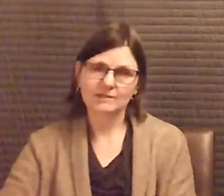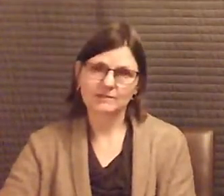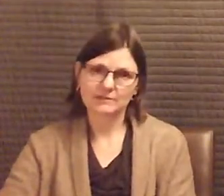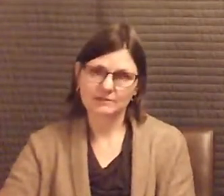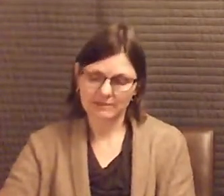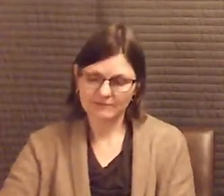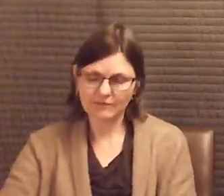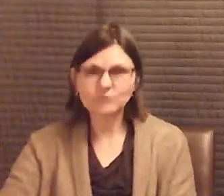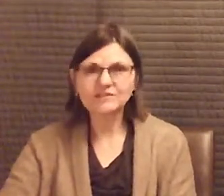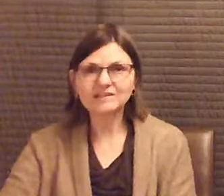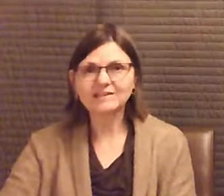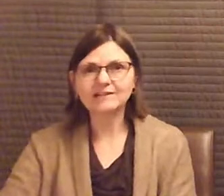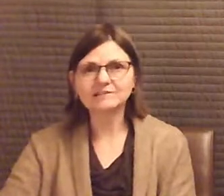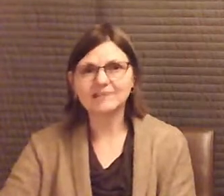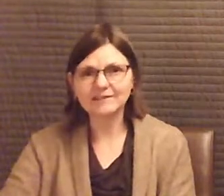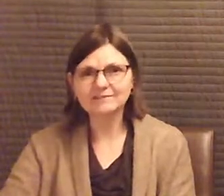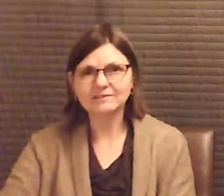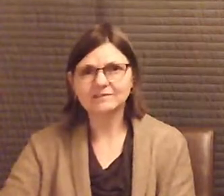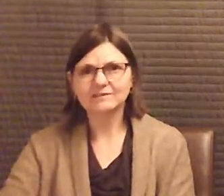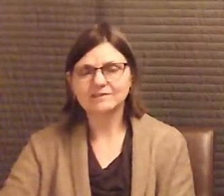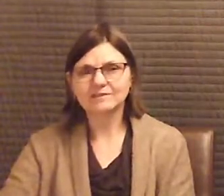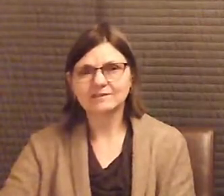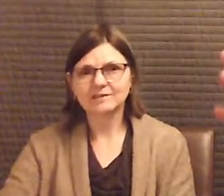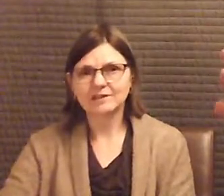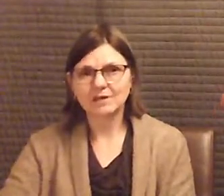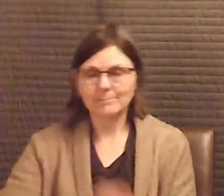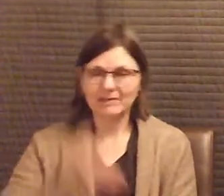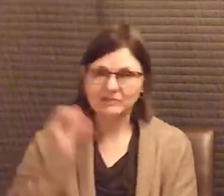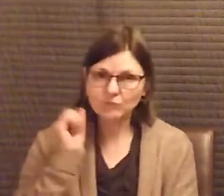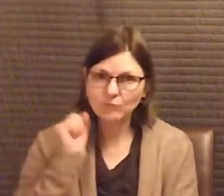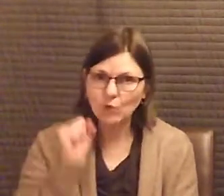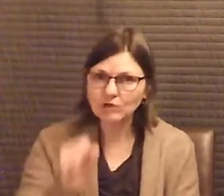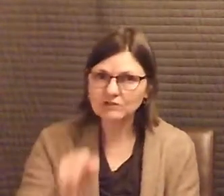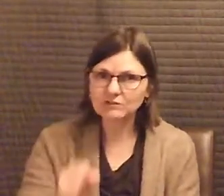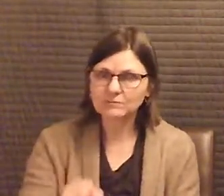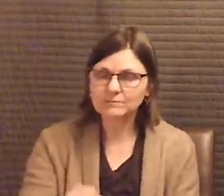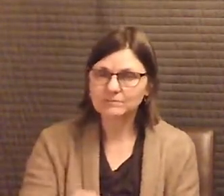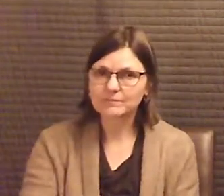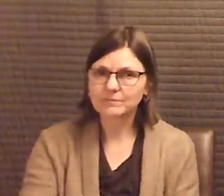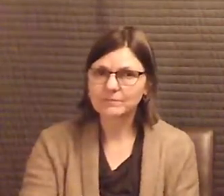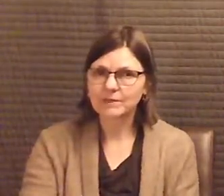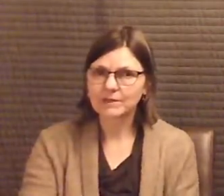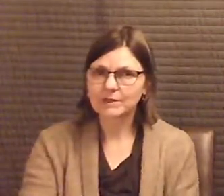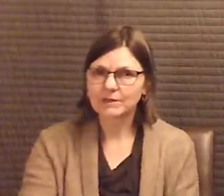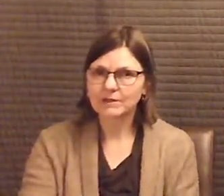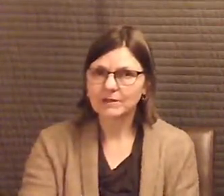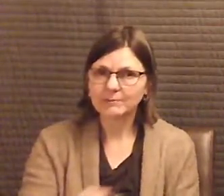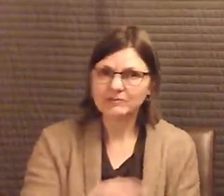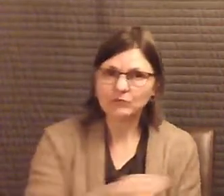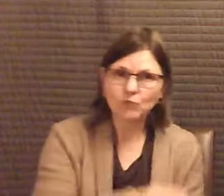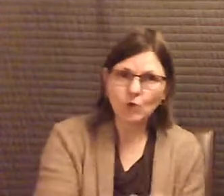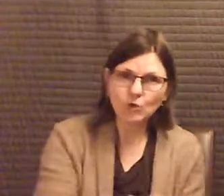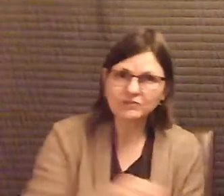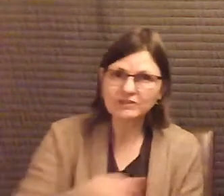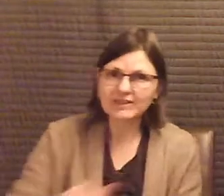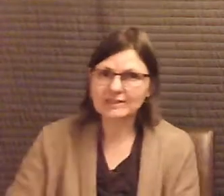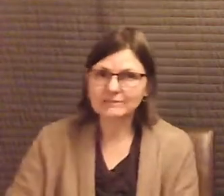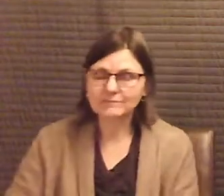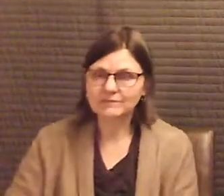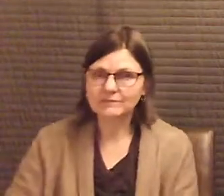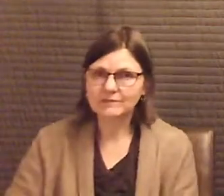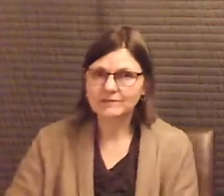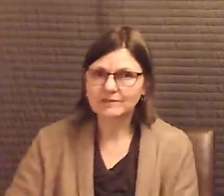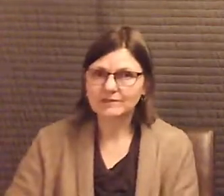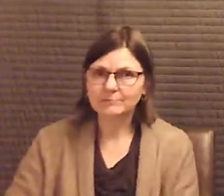service god dit gerecht is en wat hij zo lang met zijn boord met een woord op de loer met een woord van die